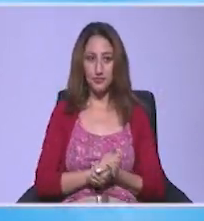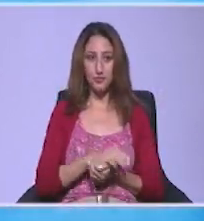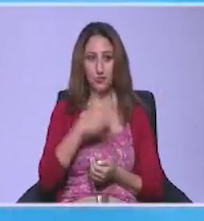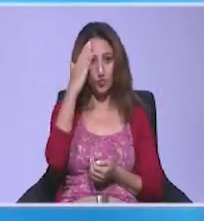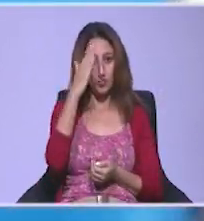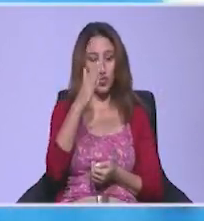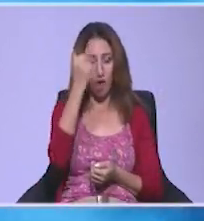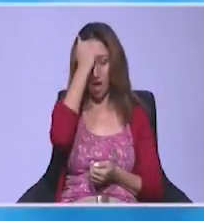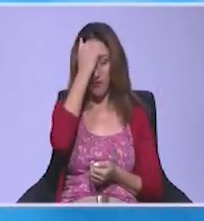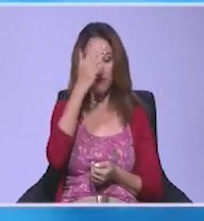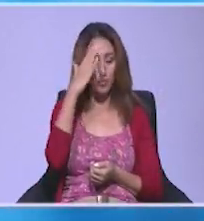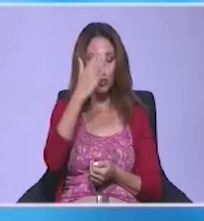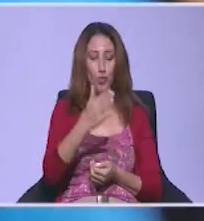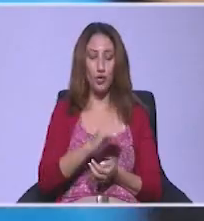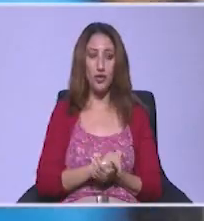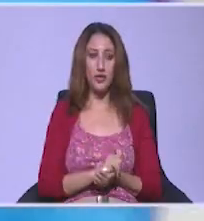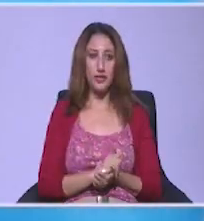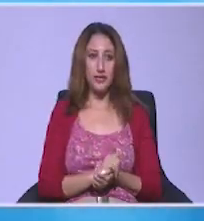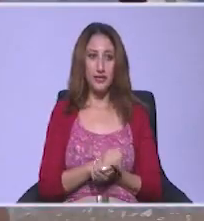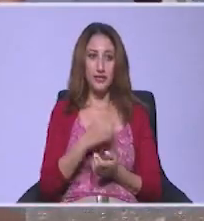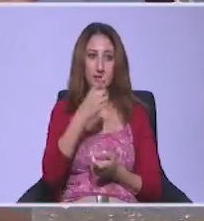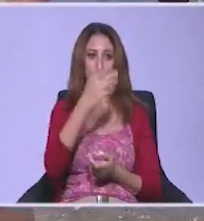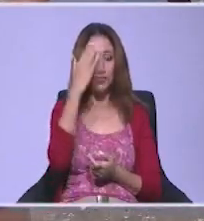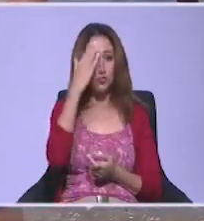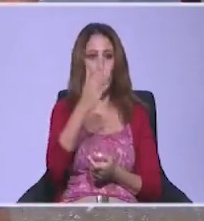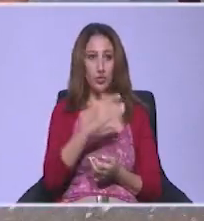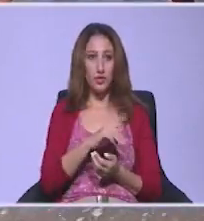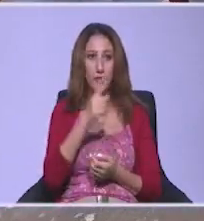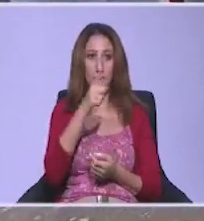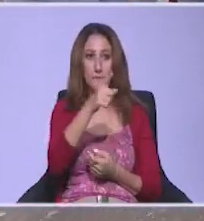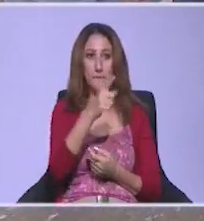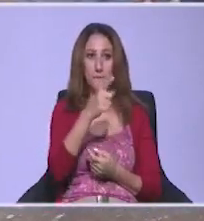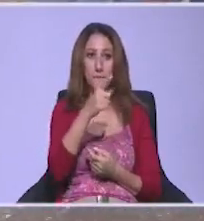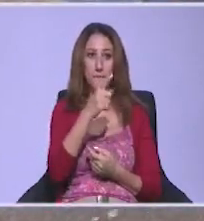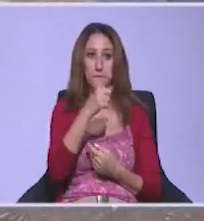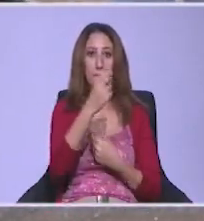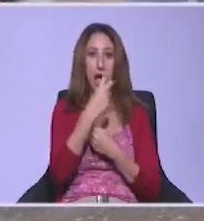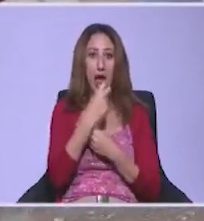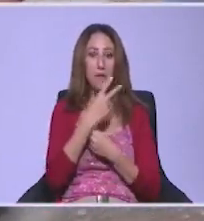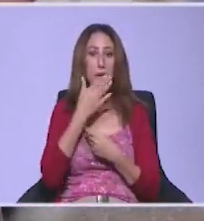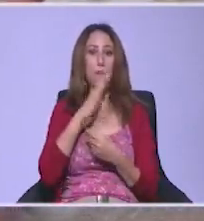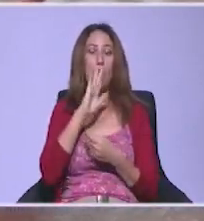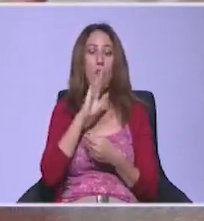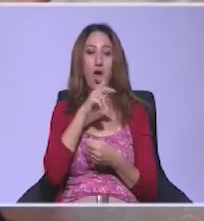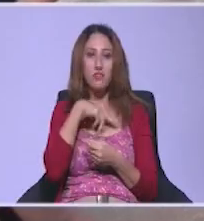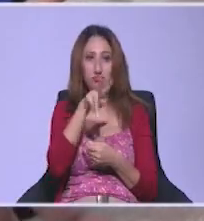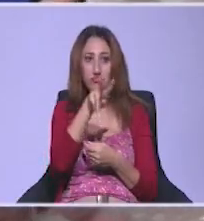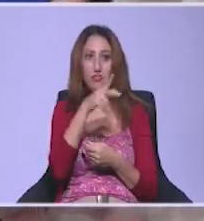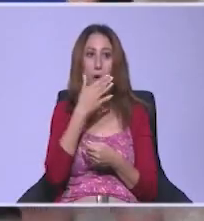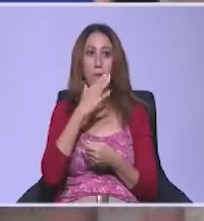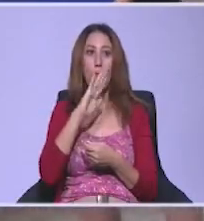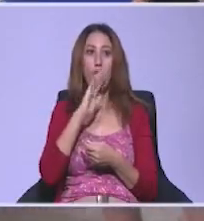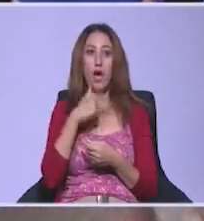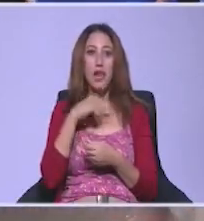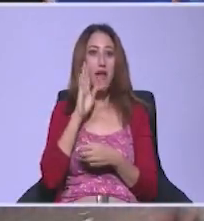شكر. عايز اي حاجه ثانيه؟ ان شاء الله ما تعوزش. ده كده كتير والله. انت علمتيني النهارده حبيبي الرضا. ربنا يخليك. والله العظيم كتير قوي.